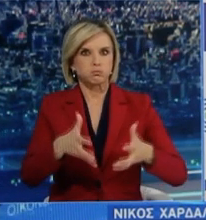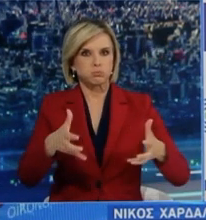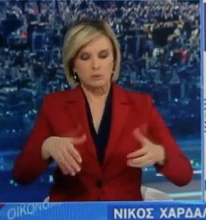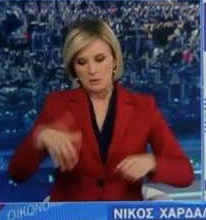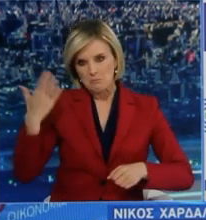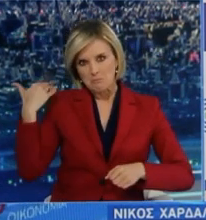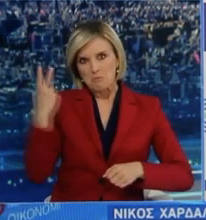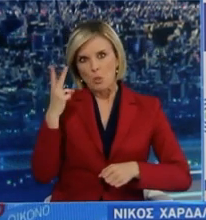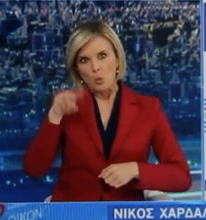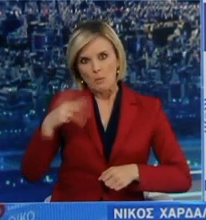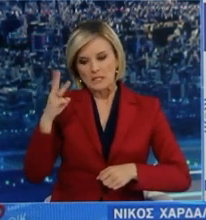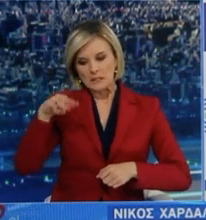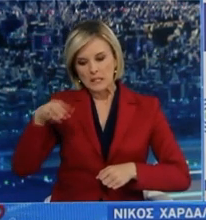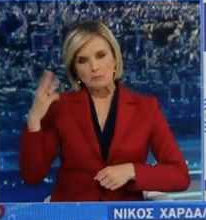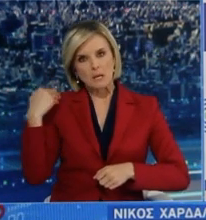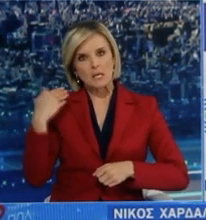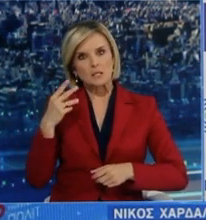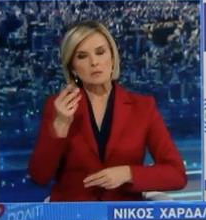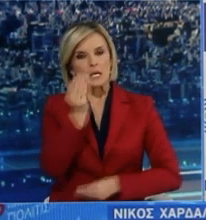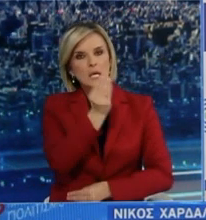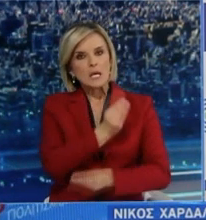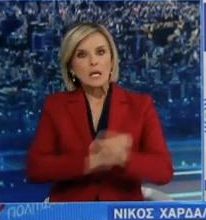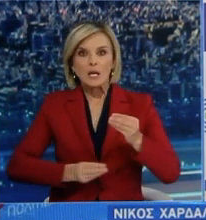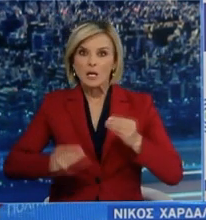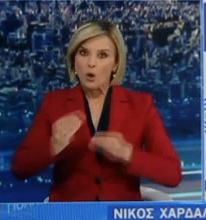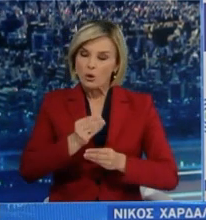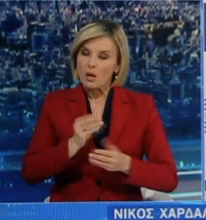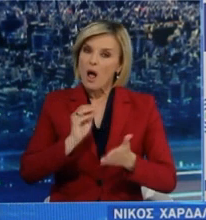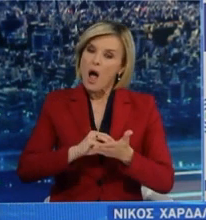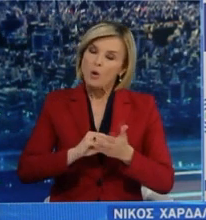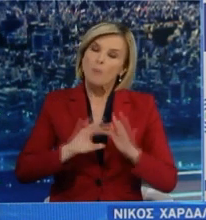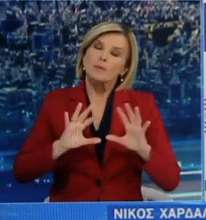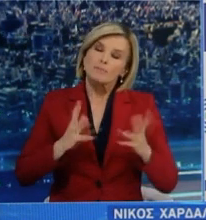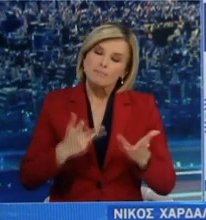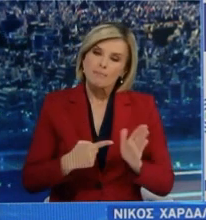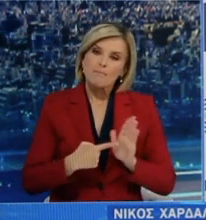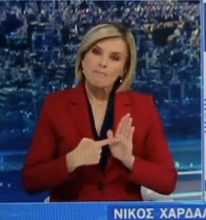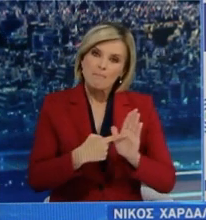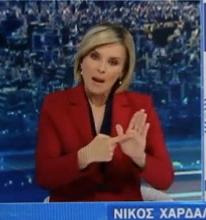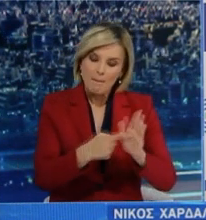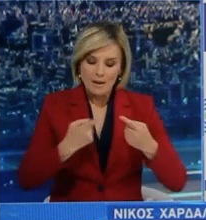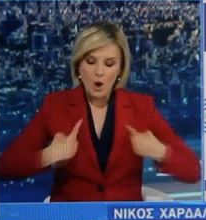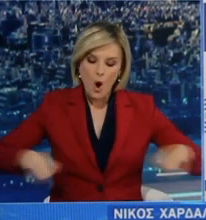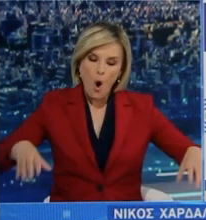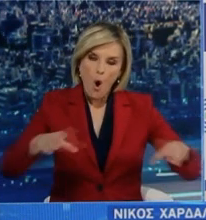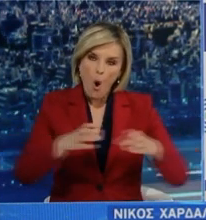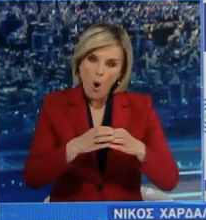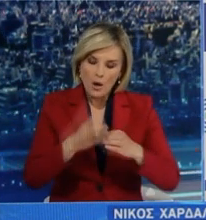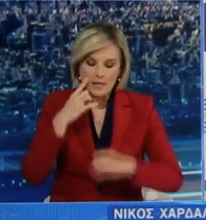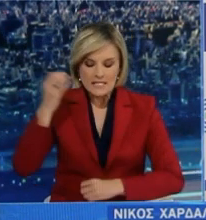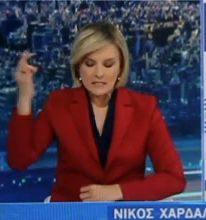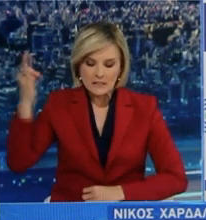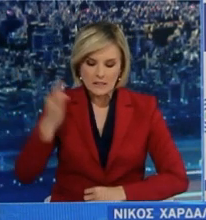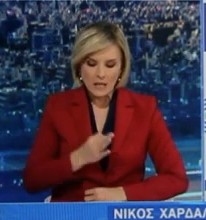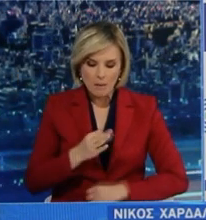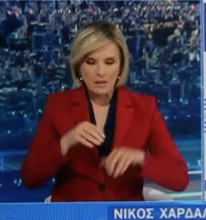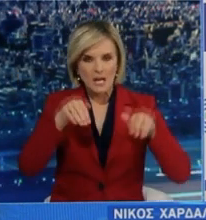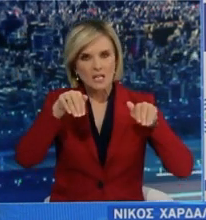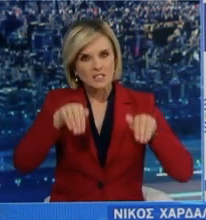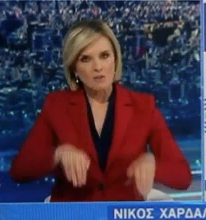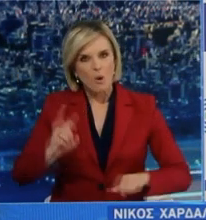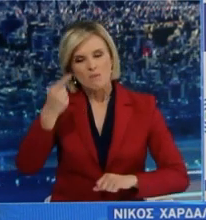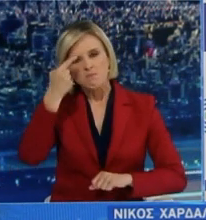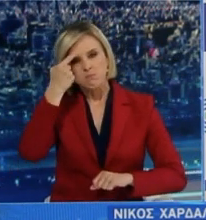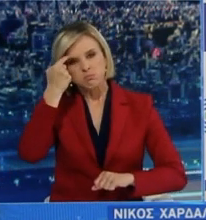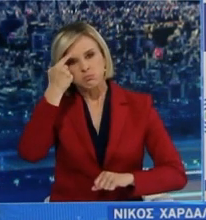τελευταία 24 ώρα. Συνέπεια όμως είναι απαραίτητο να συνεχίσουμε να δείχνουμε όλοι μας. Η άρση των περιορισμών δεν πρέπει να μας